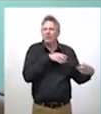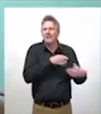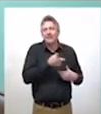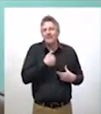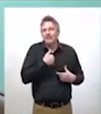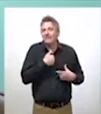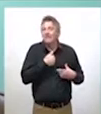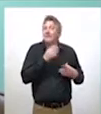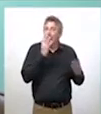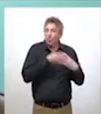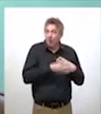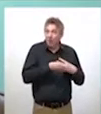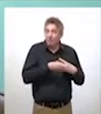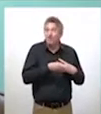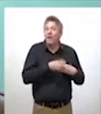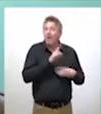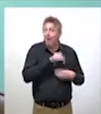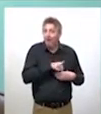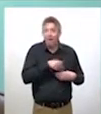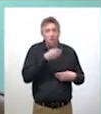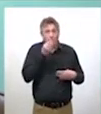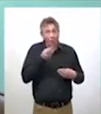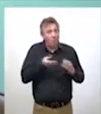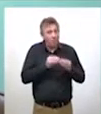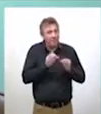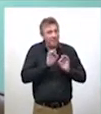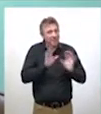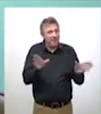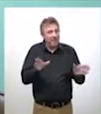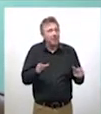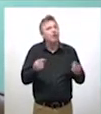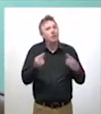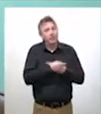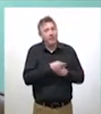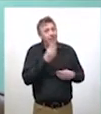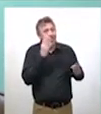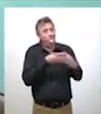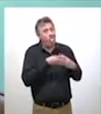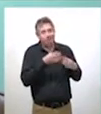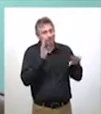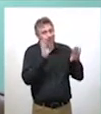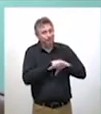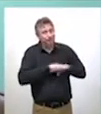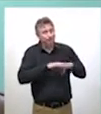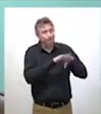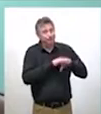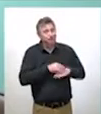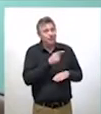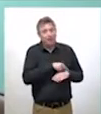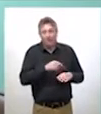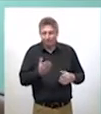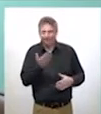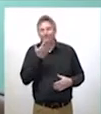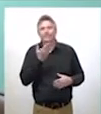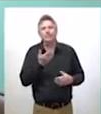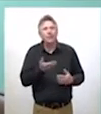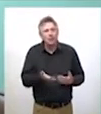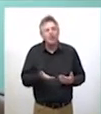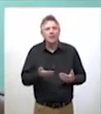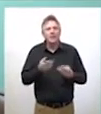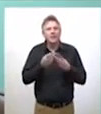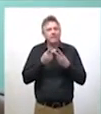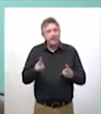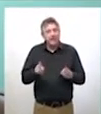Puisque, je le rappelle, en fait, alors qu'on a une obligation, la ville a une obligation de présenter le